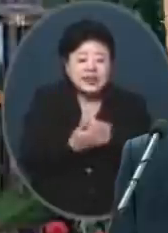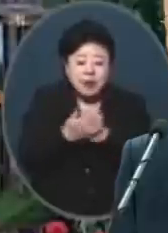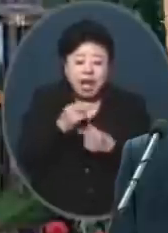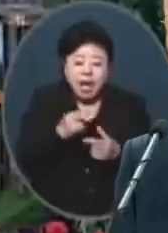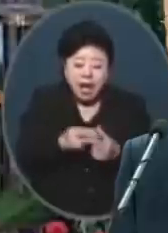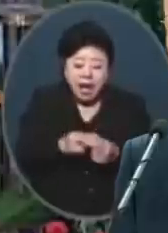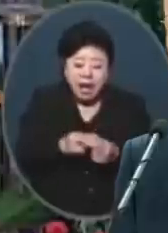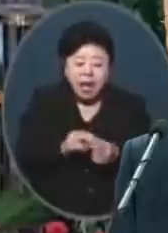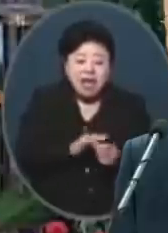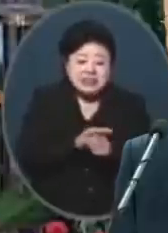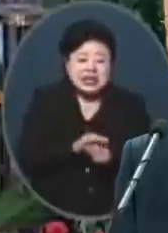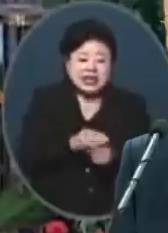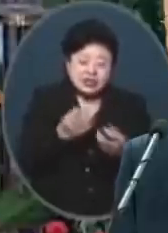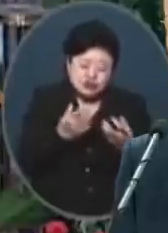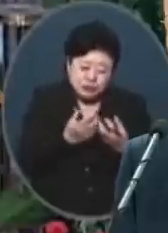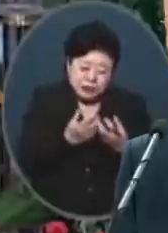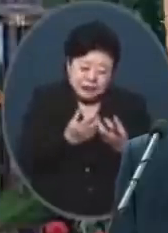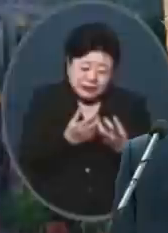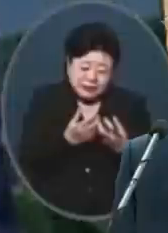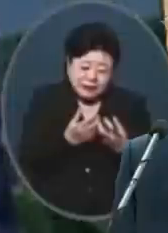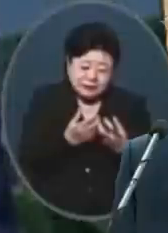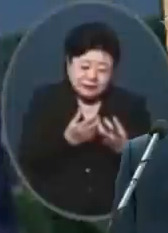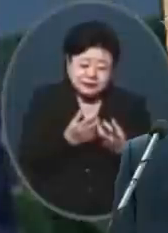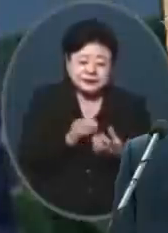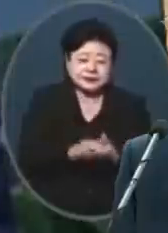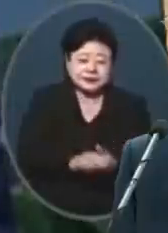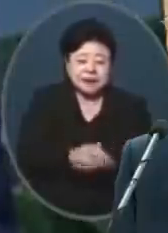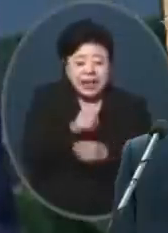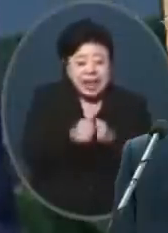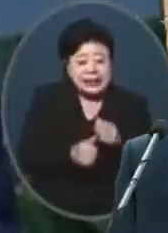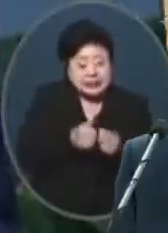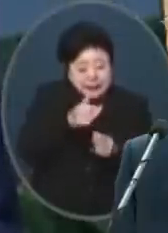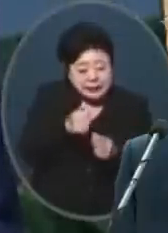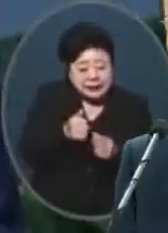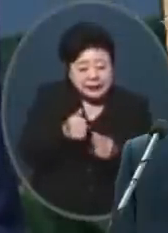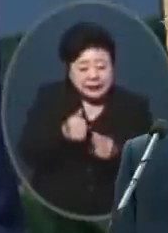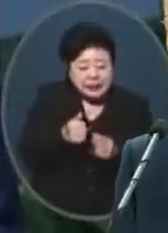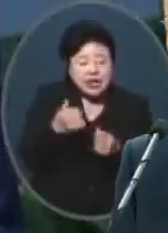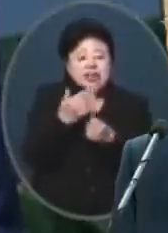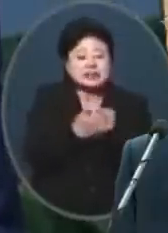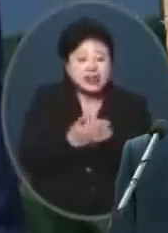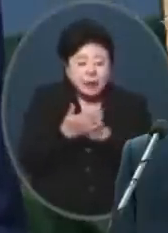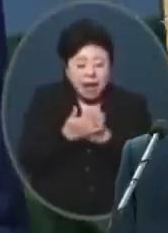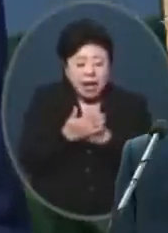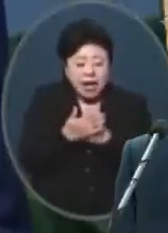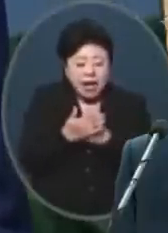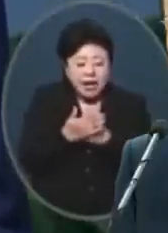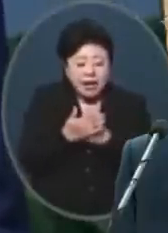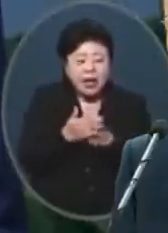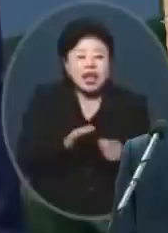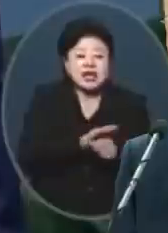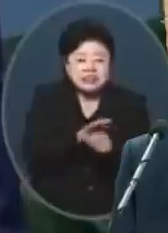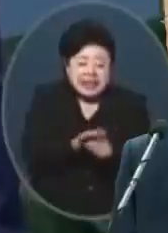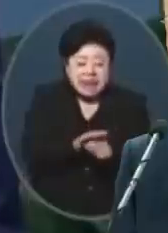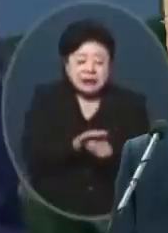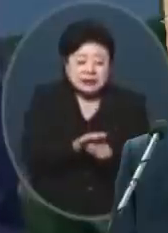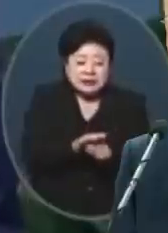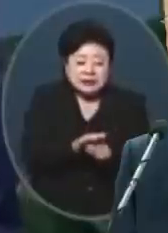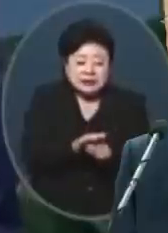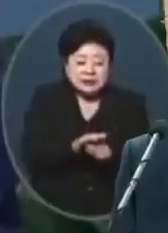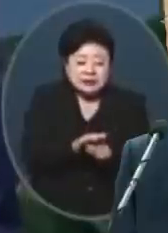은혜와 사랑에 충만한 것입니다 하나님의 은혜와 사랑으로